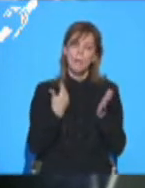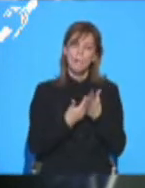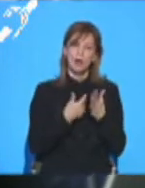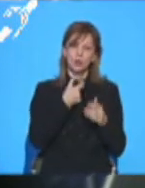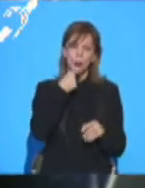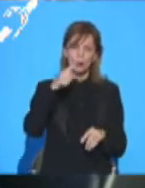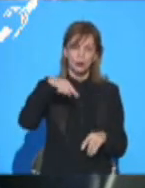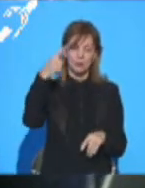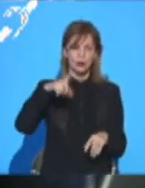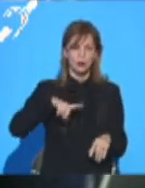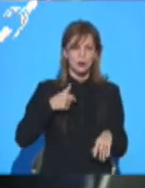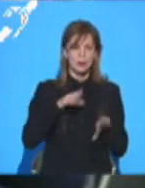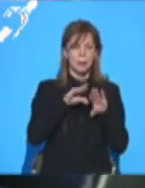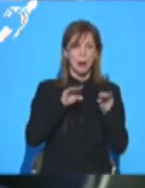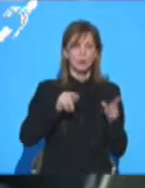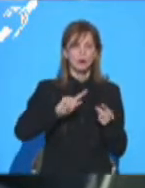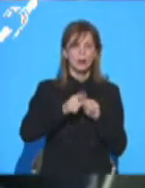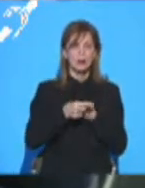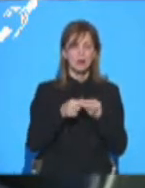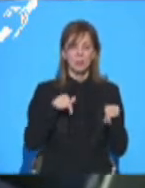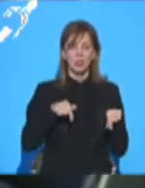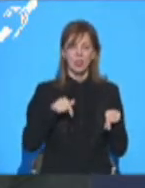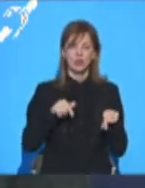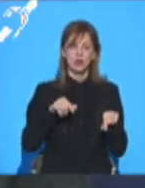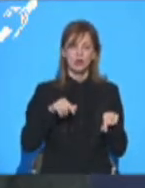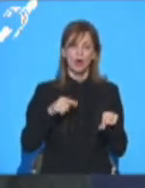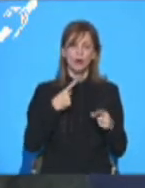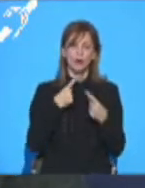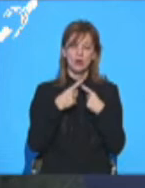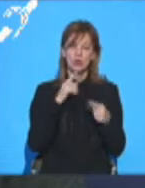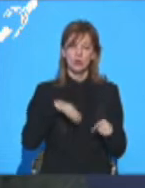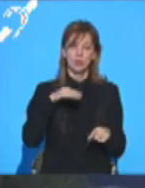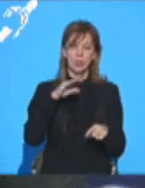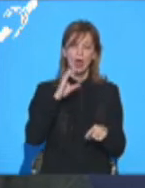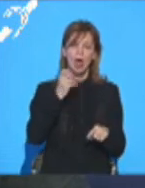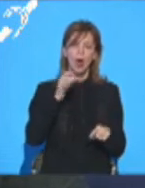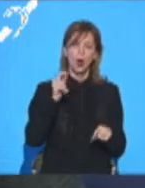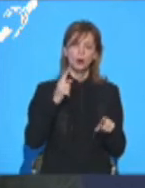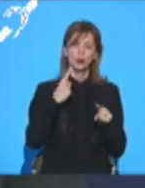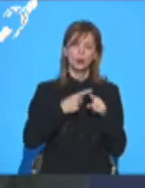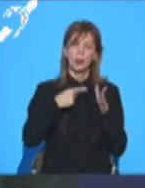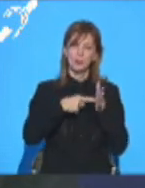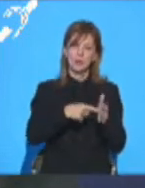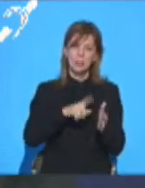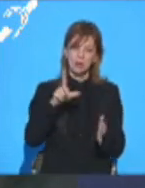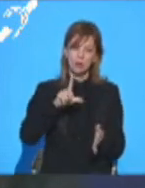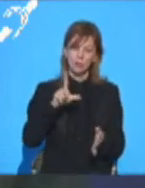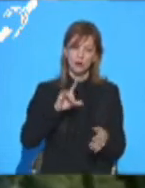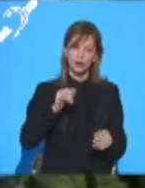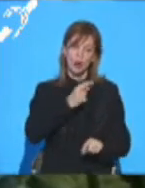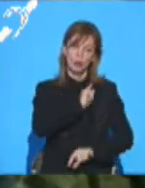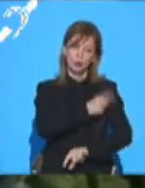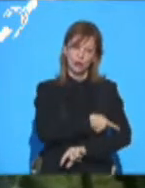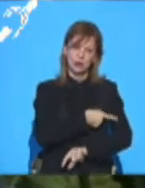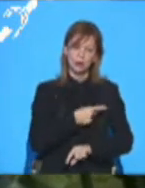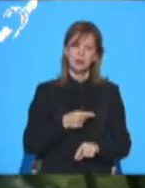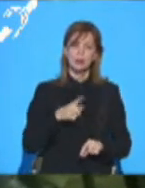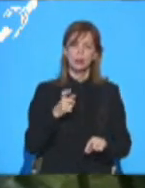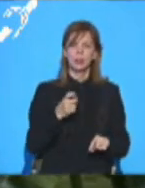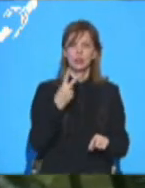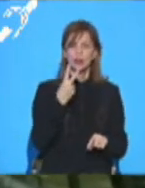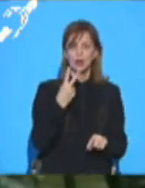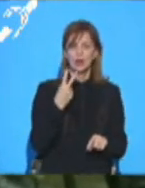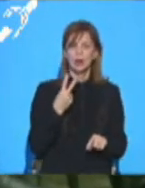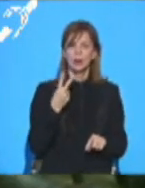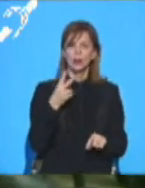2023 există mai multe modificări. Acestea au fost dezbătute la Olt cu reprezentanții legumicultorilor, dar și ai autorităților locale din cele 2